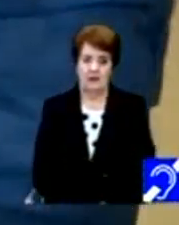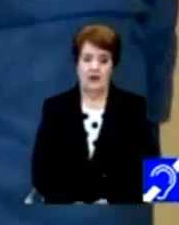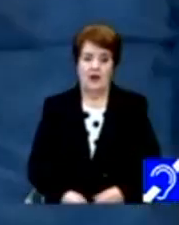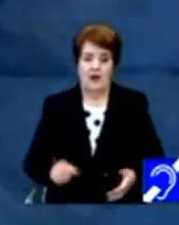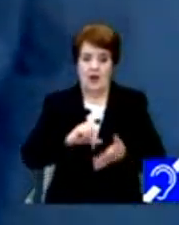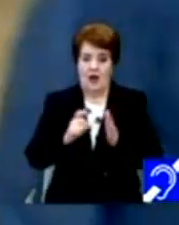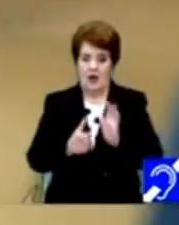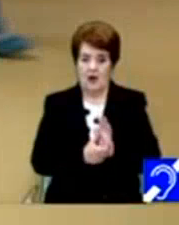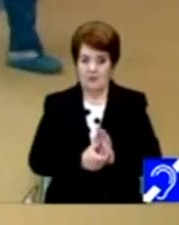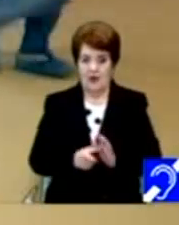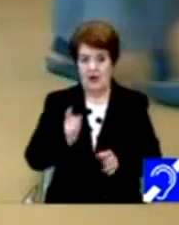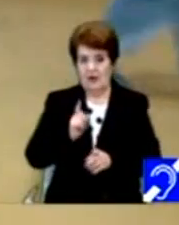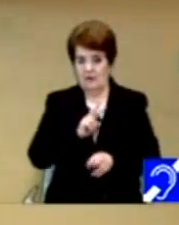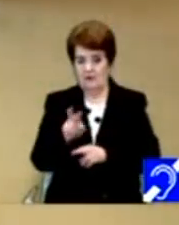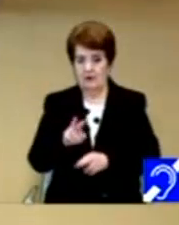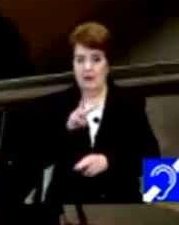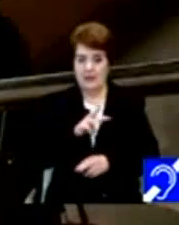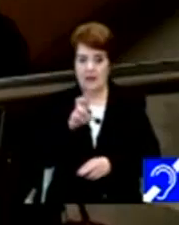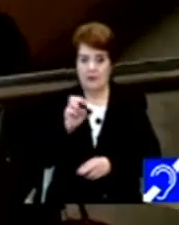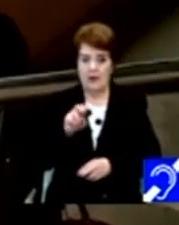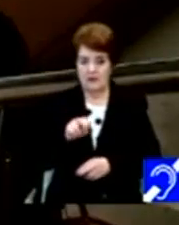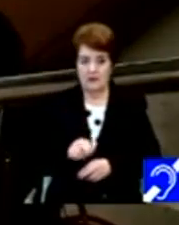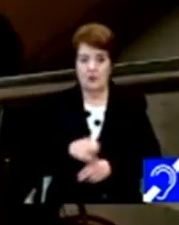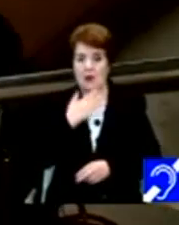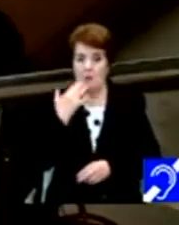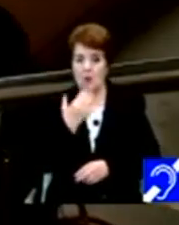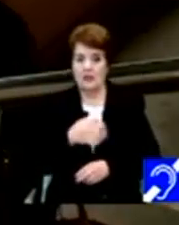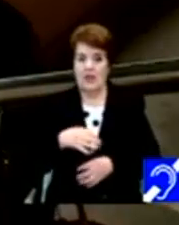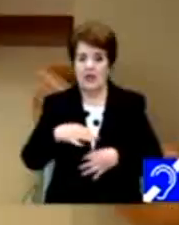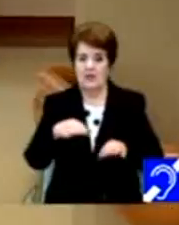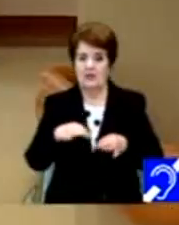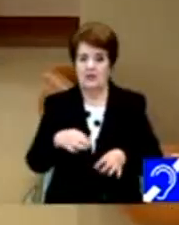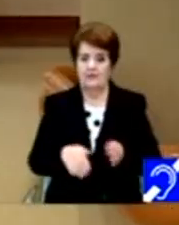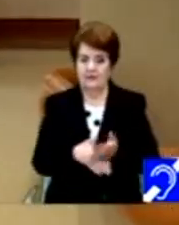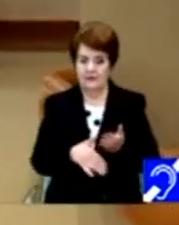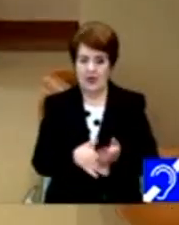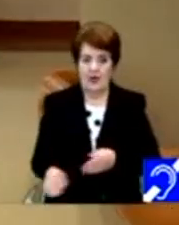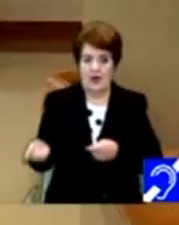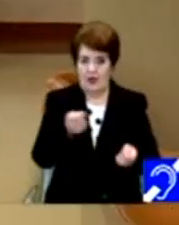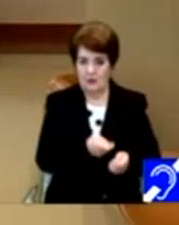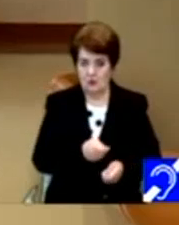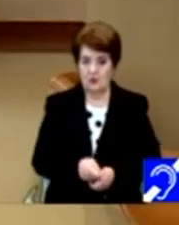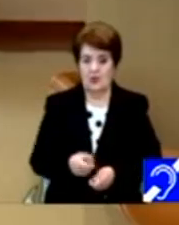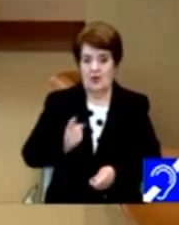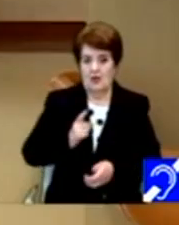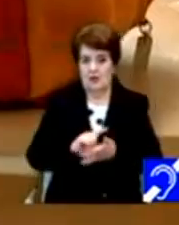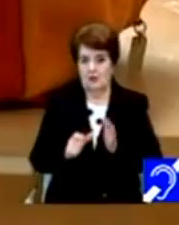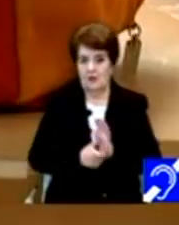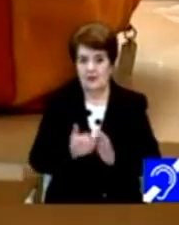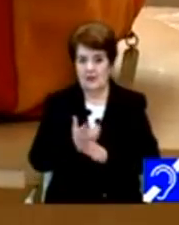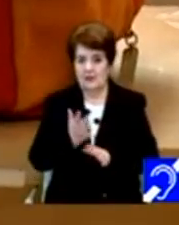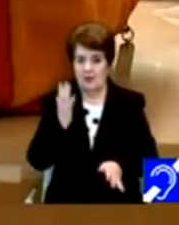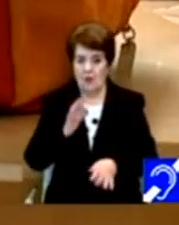Camera de gardă a spitalului Matei Balș la amiază. Mai multe salvări au adus pacienți în stare gravă, iar în sala de așteptare stau la